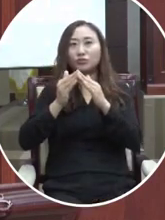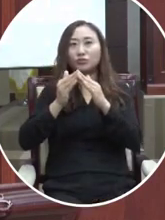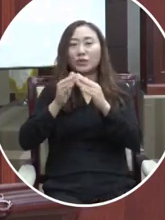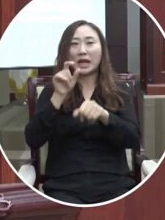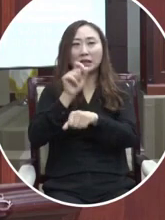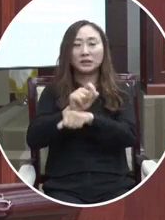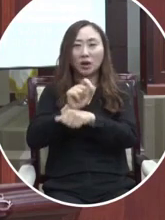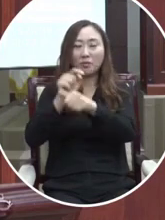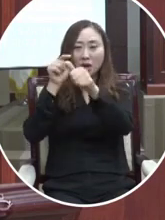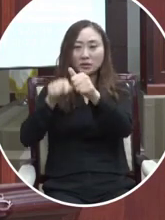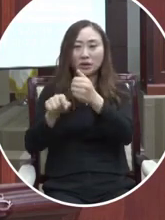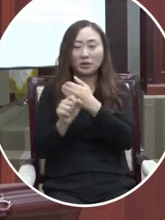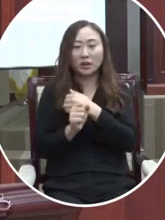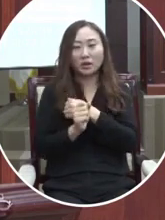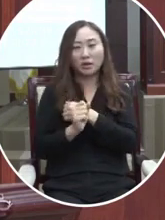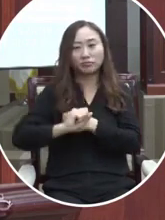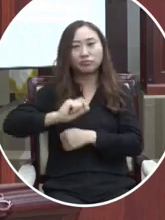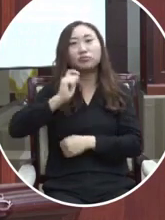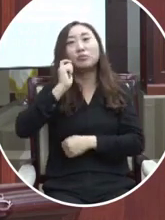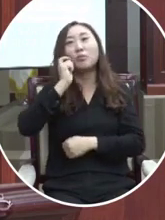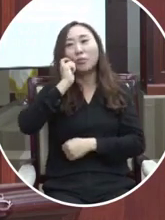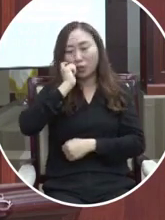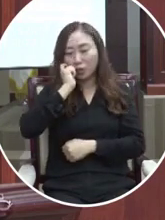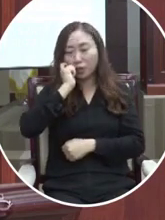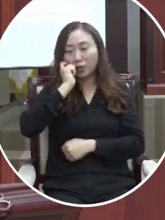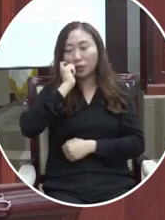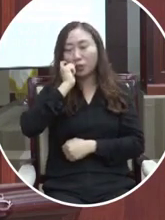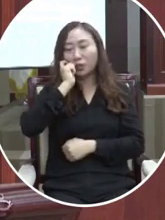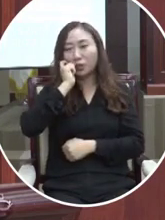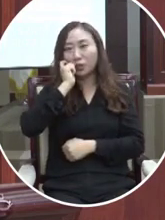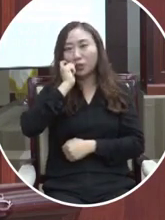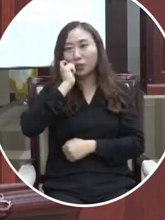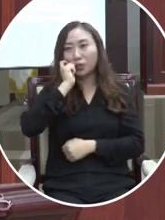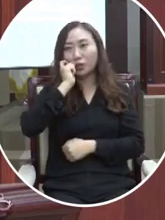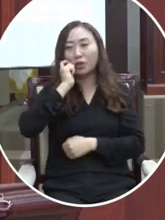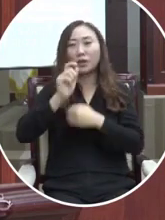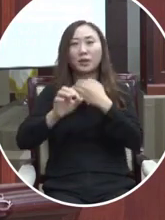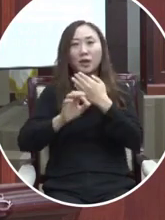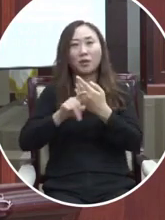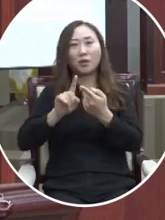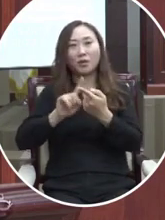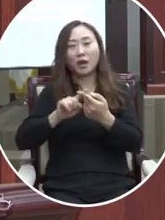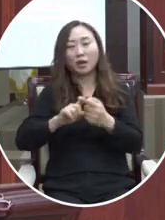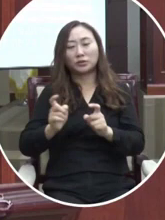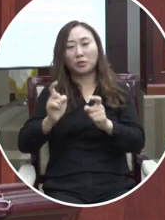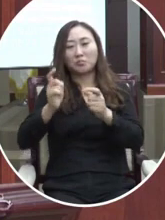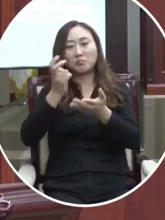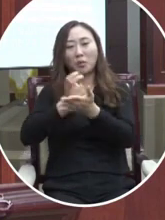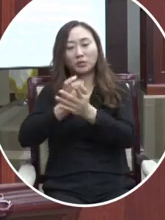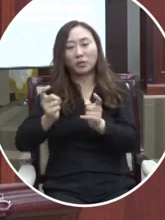행정명령을 불이행하고 소송을 이어가고 있다는 사실을 접하고 그 의문이 풀렸습니다.